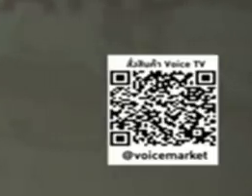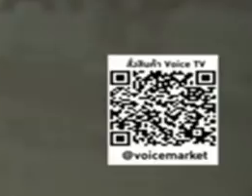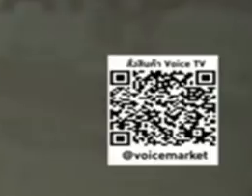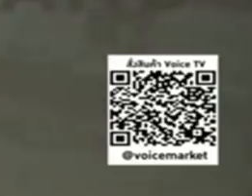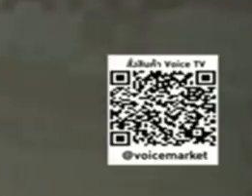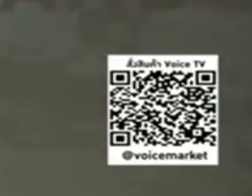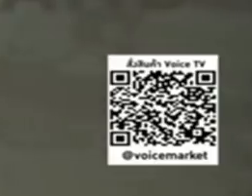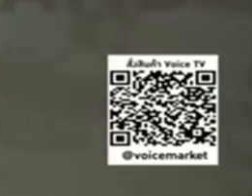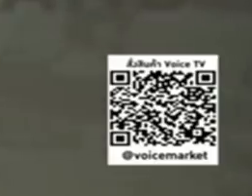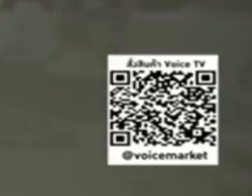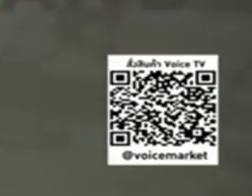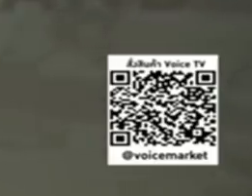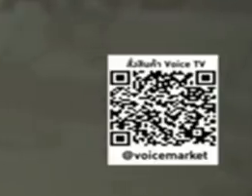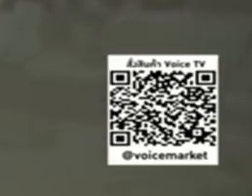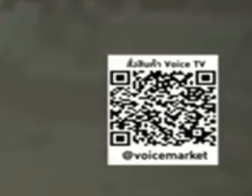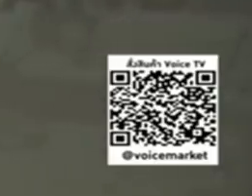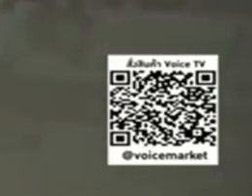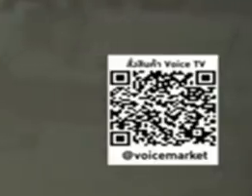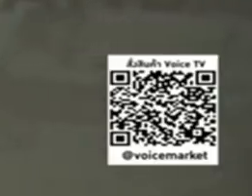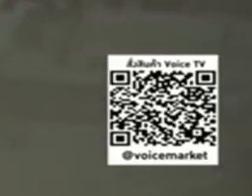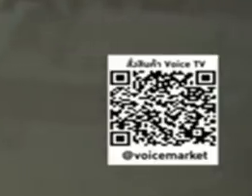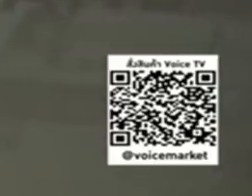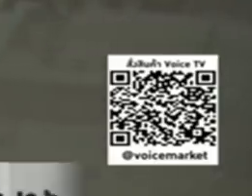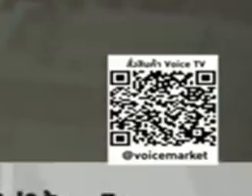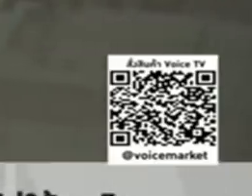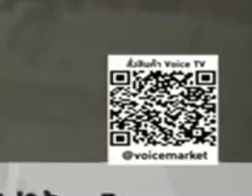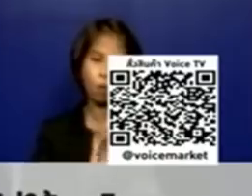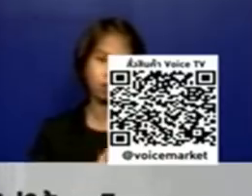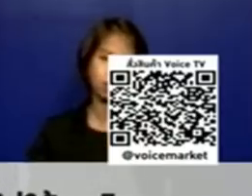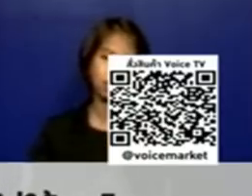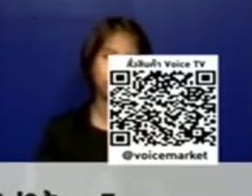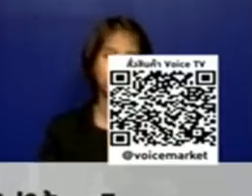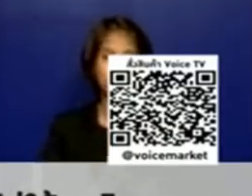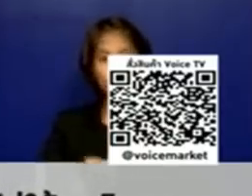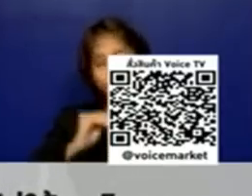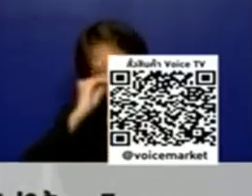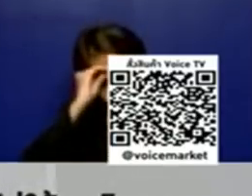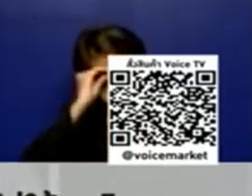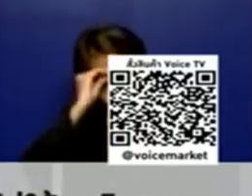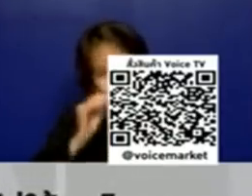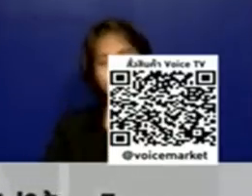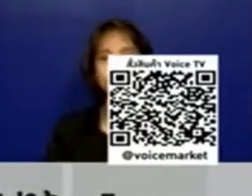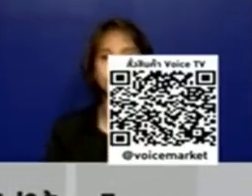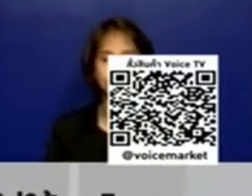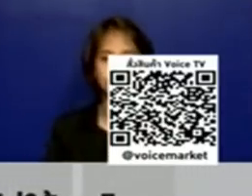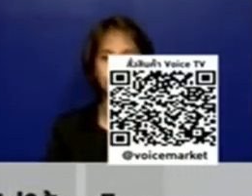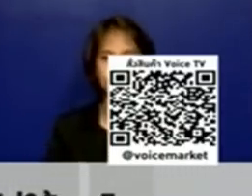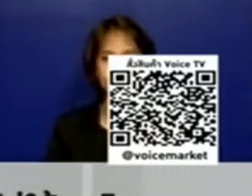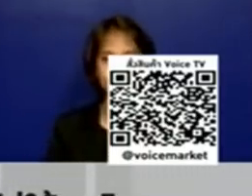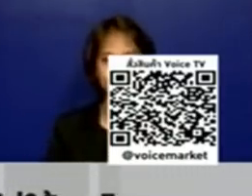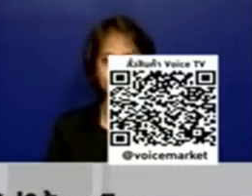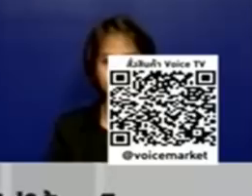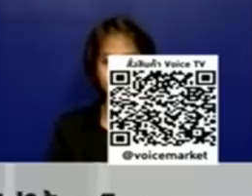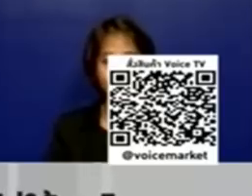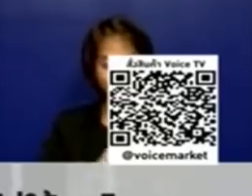คะแนนไว้วางใจน้อยที่สุดคือท่านได้158เสียงในขณะที่ผมจำไม่ผิดพลเอกประยุทธ์พลเอกประวิตรน่าจะ174 75เนี่